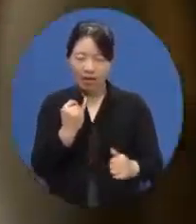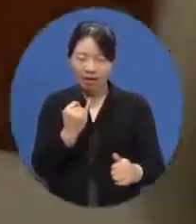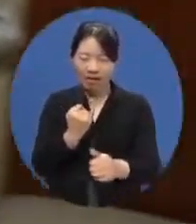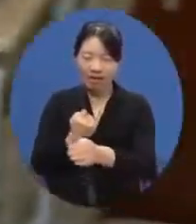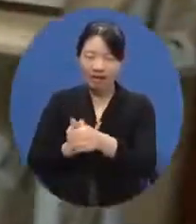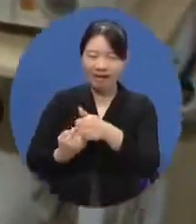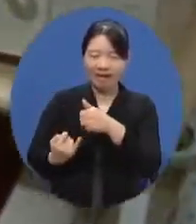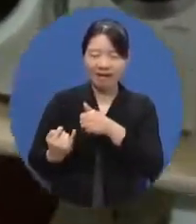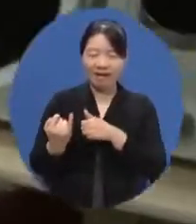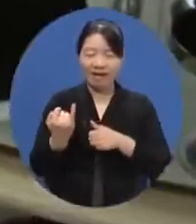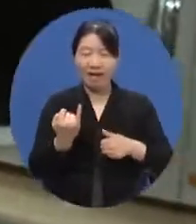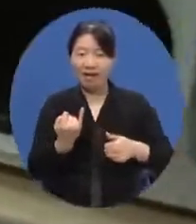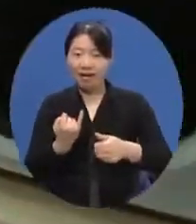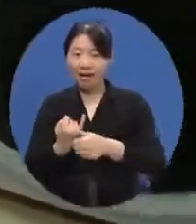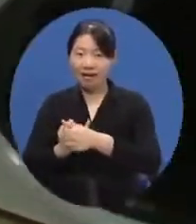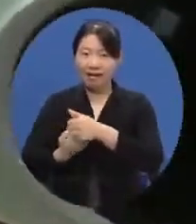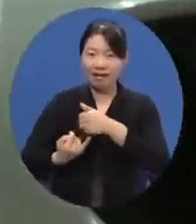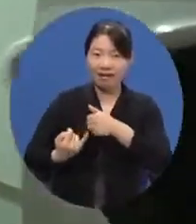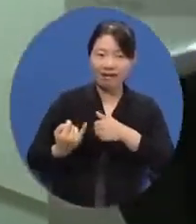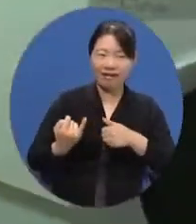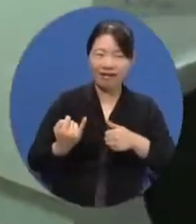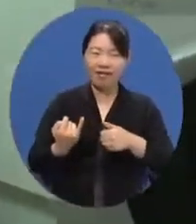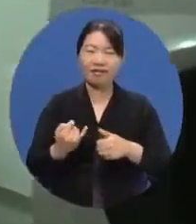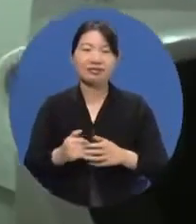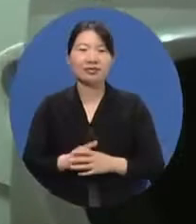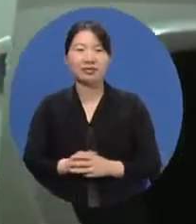알짱알짱 맴도는데요.